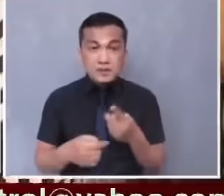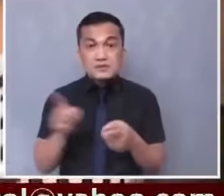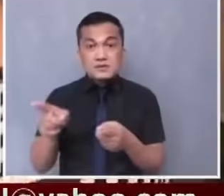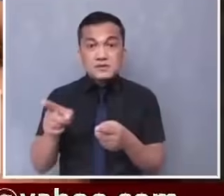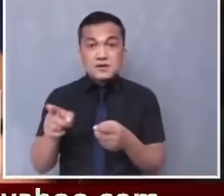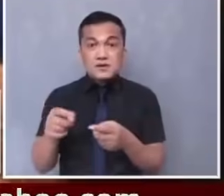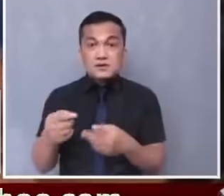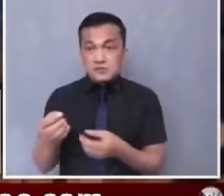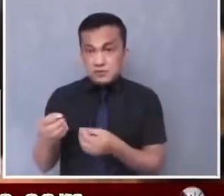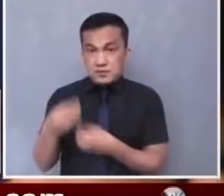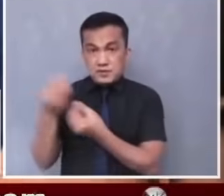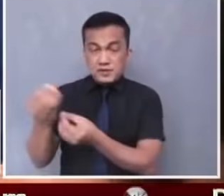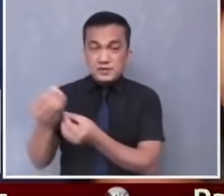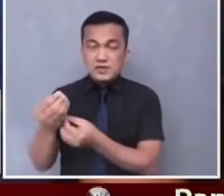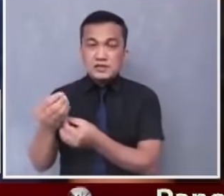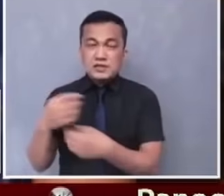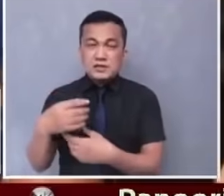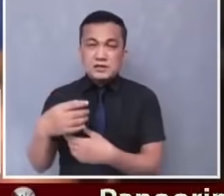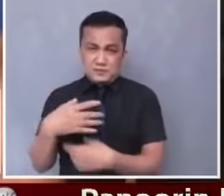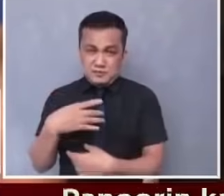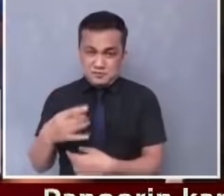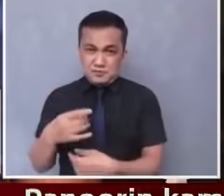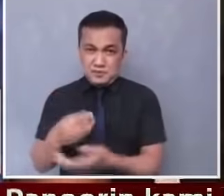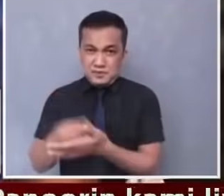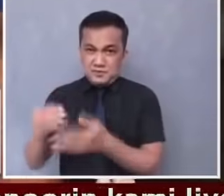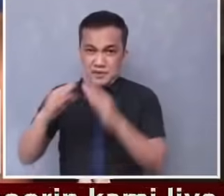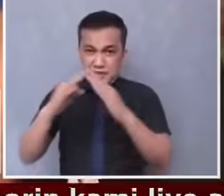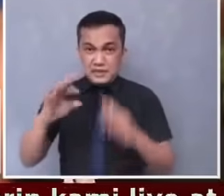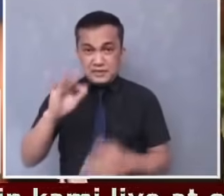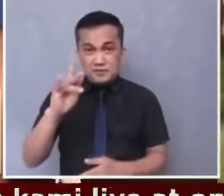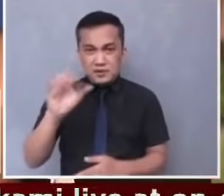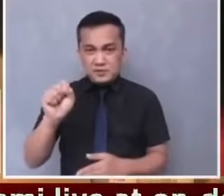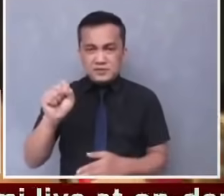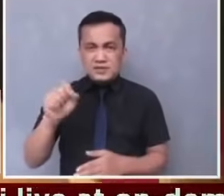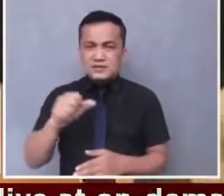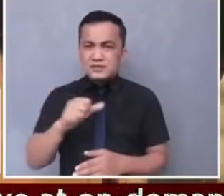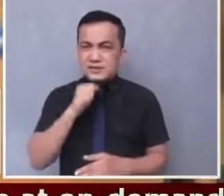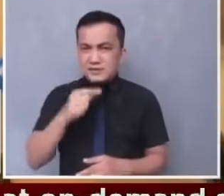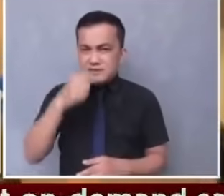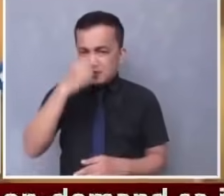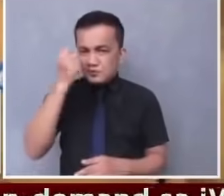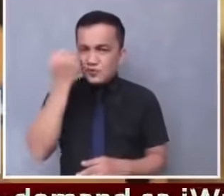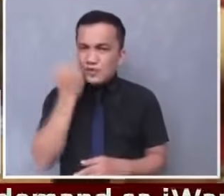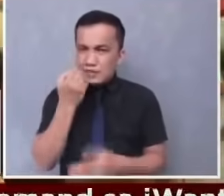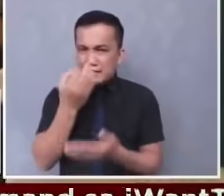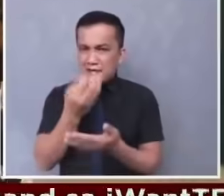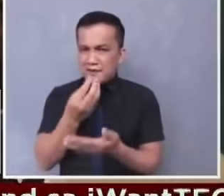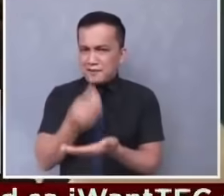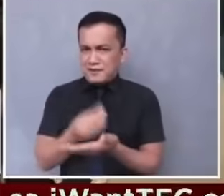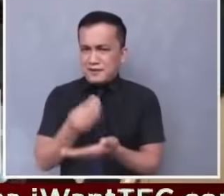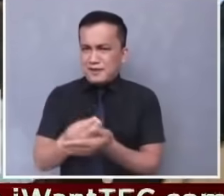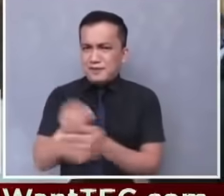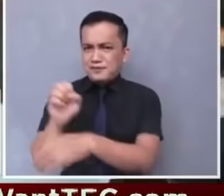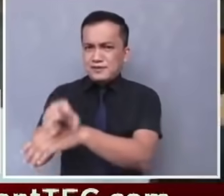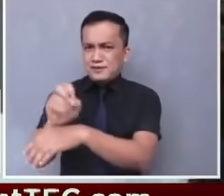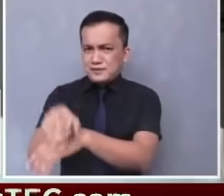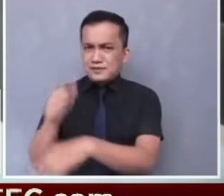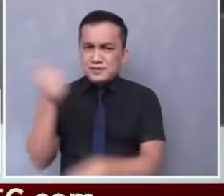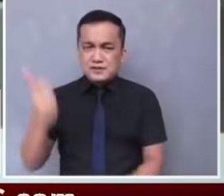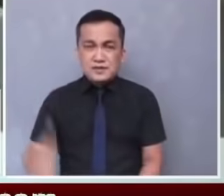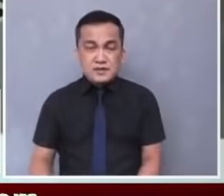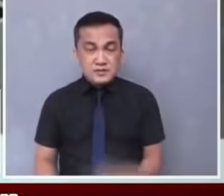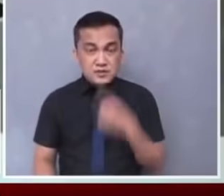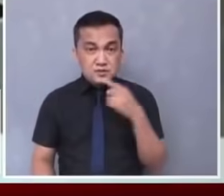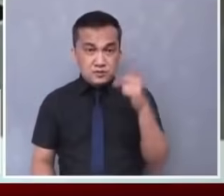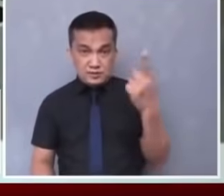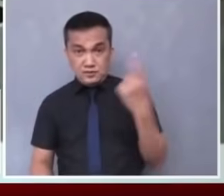ng kanyang bahay sa Forbes Park at hindi anya dahil sa kinakapos na siya sa pera, gaya ng kwento ng iba. Sa tanong naman kung bukas din